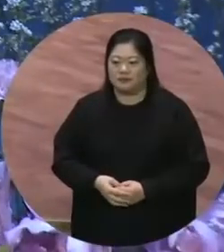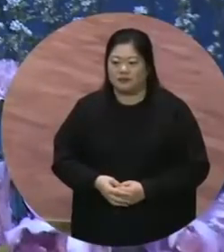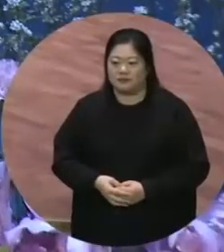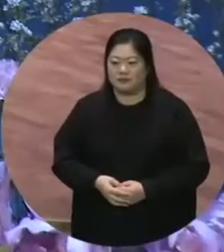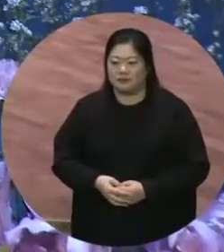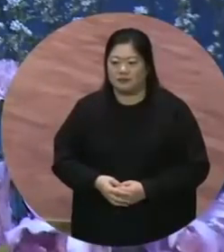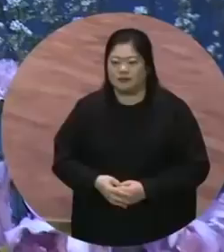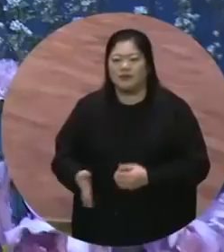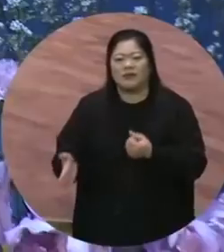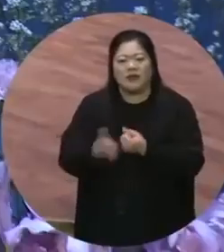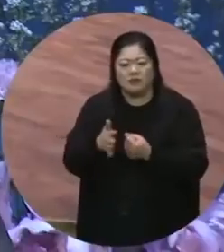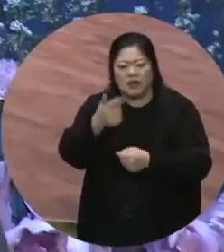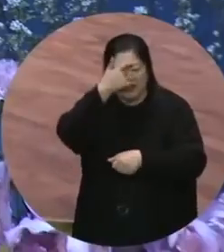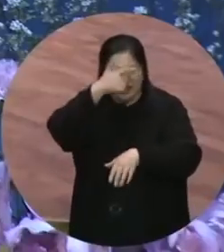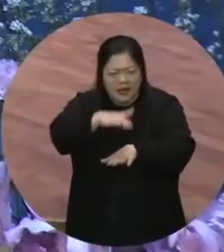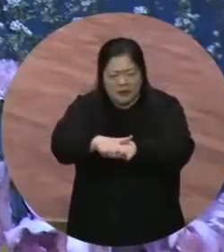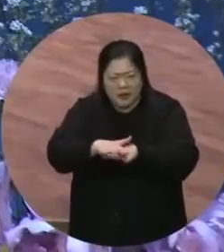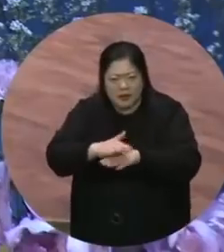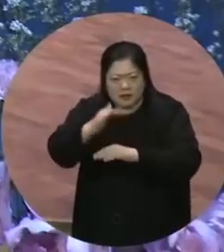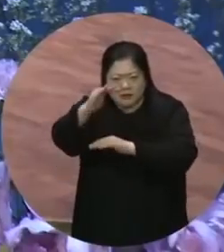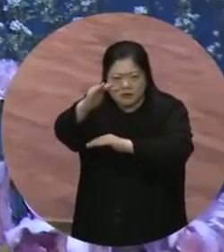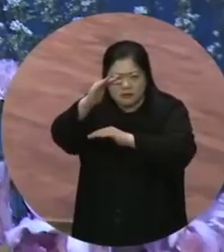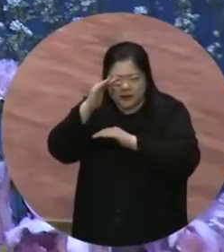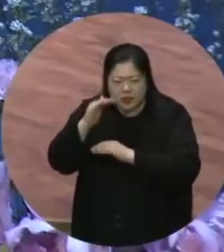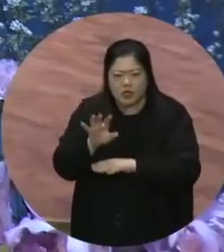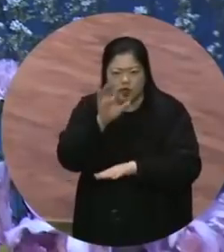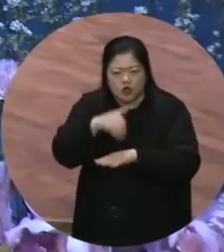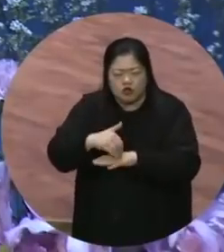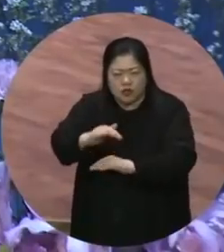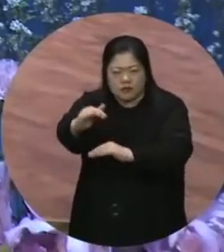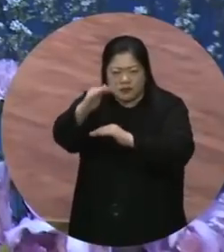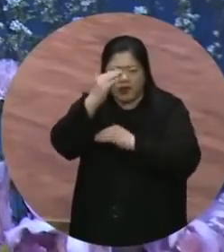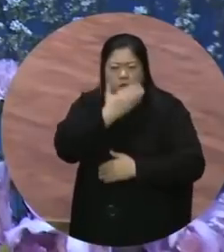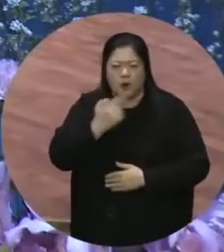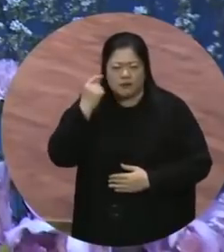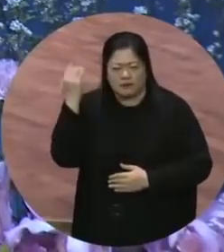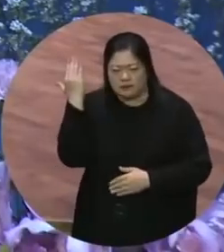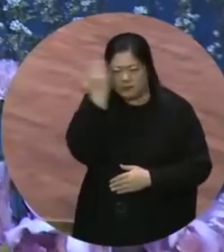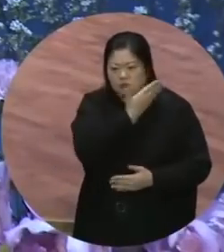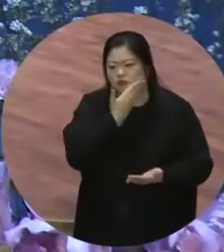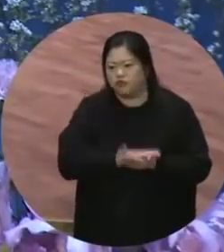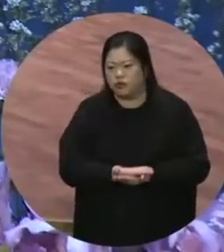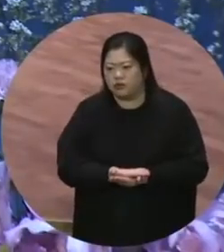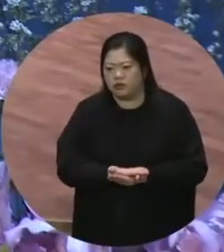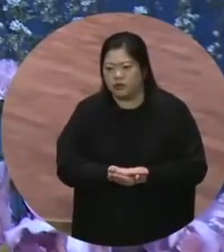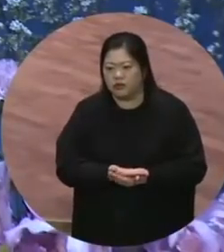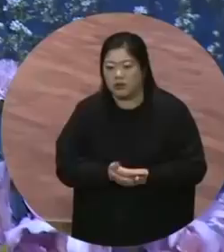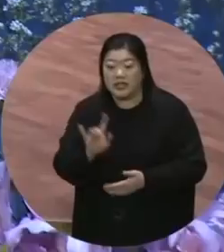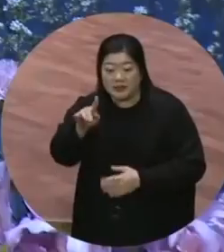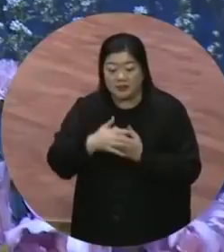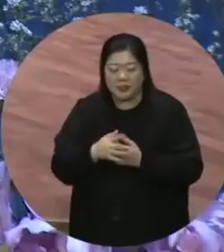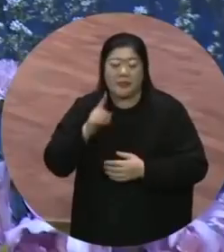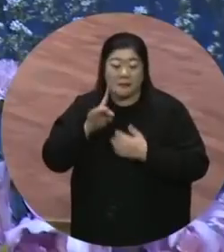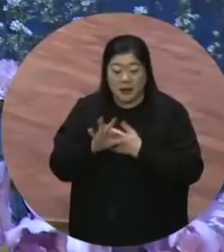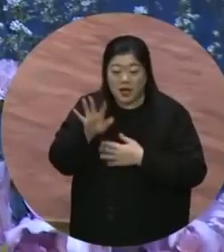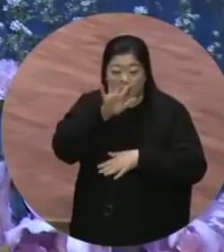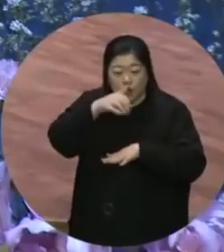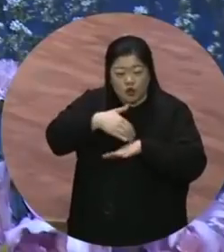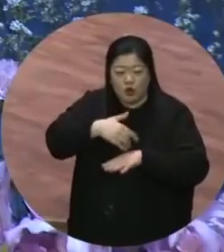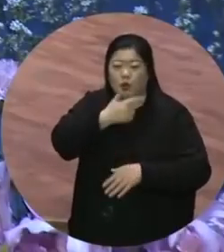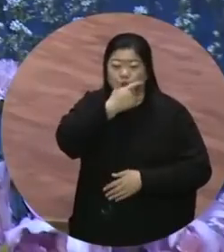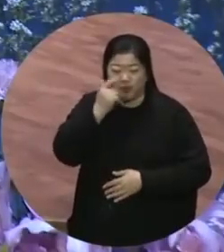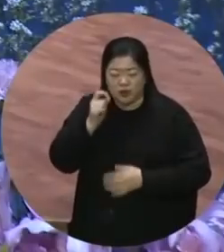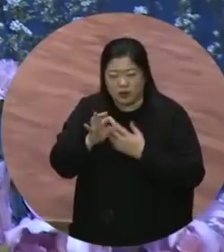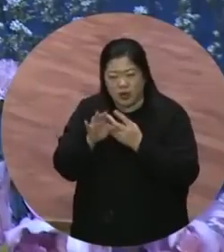그래서 예배가 중요하고요. 훈련이 중요합니다. 그 훈련 못 받은 사람들은요, 언젠가 다 무너집니다.